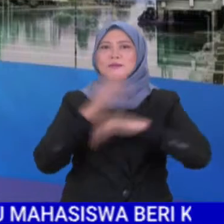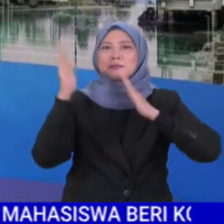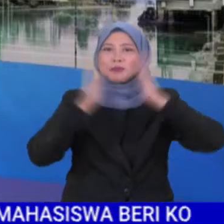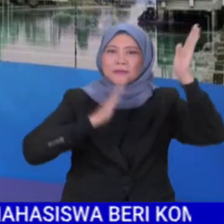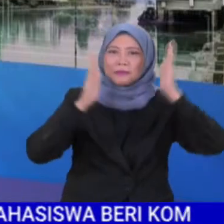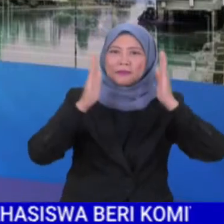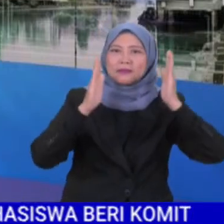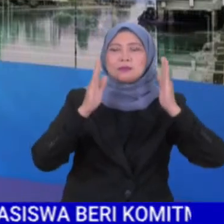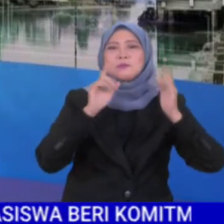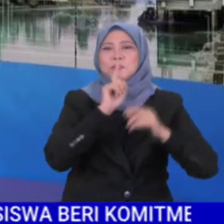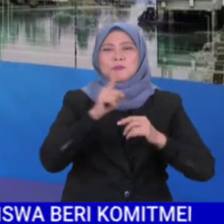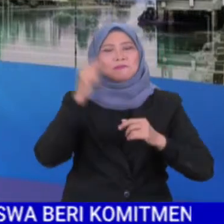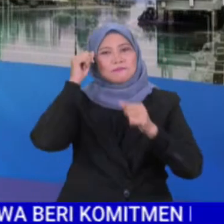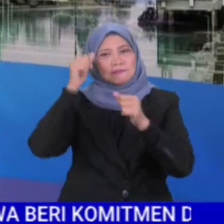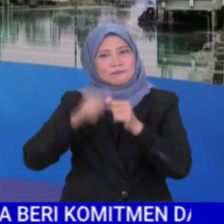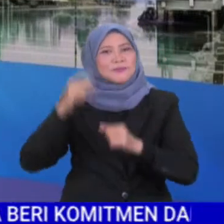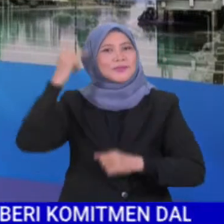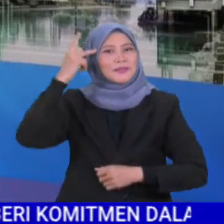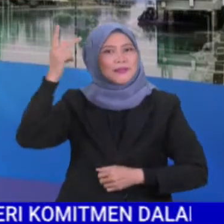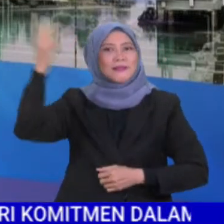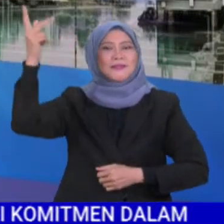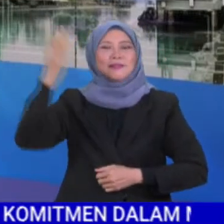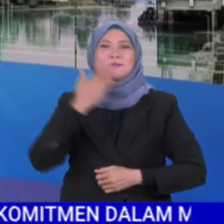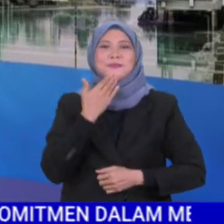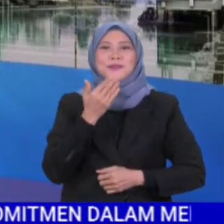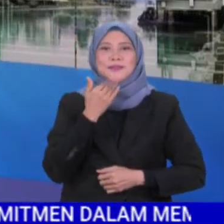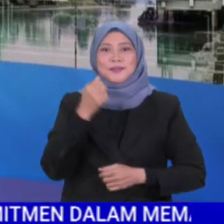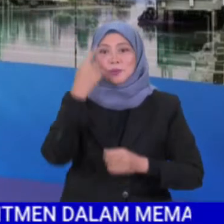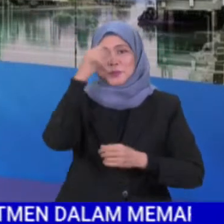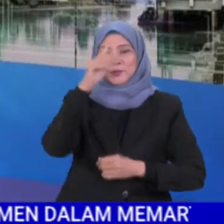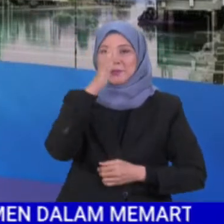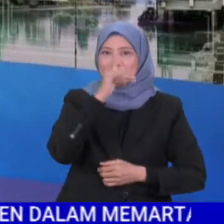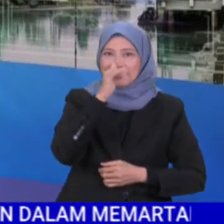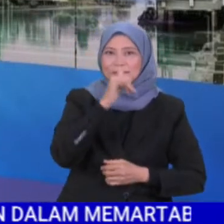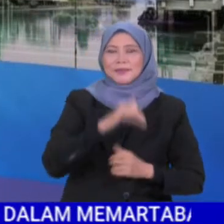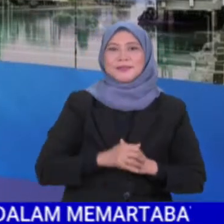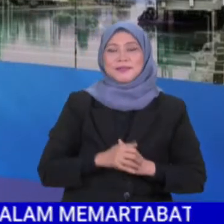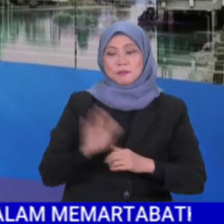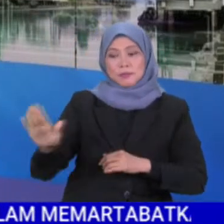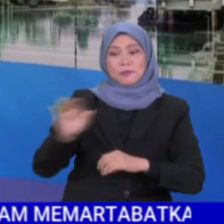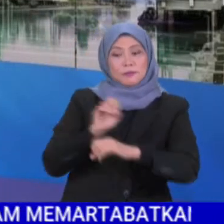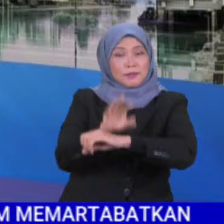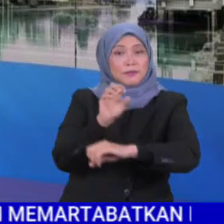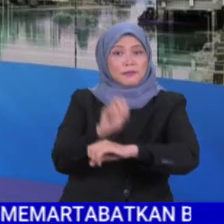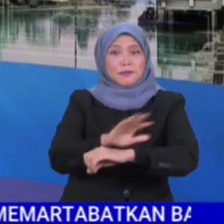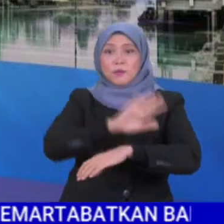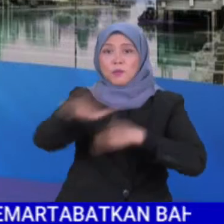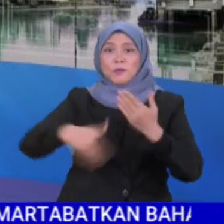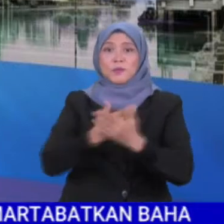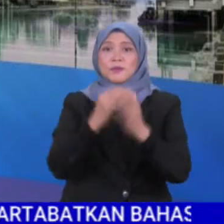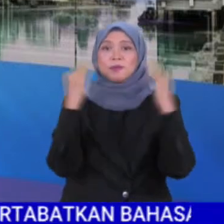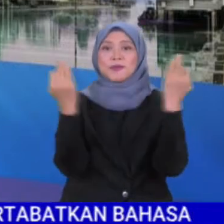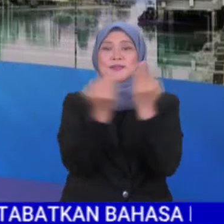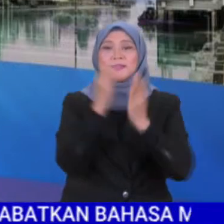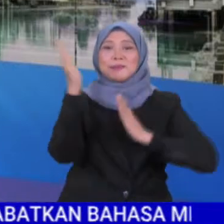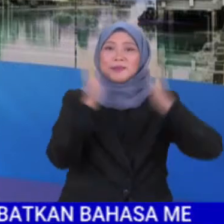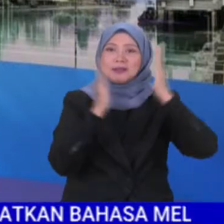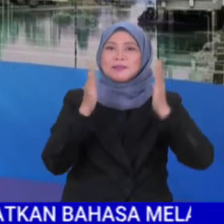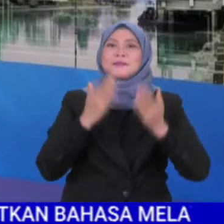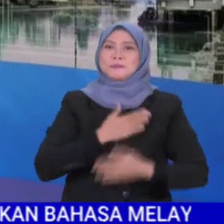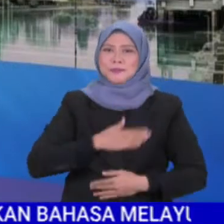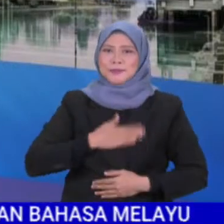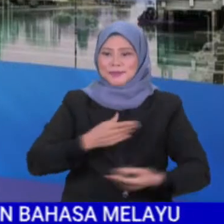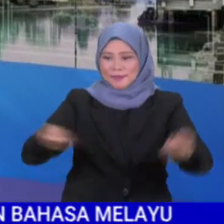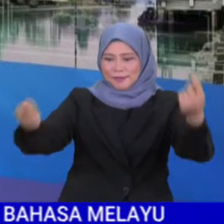akan menjadi kenangan manis khususnya rakyat negeri ini. Beliau turut menasihati seluruh keluarga Malaysia untuk hadir